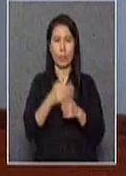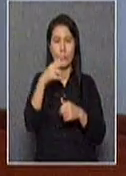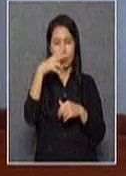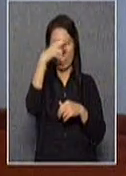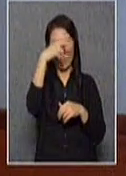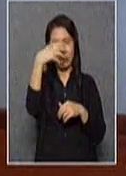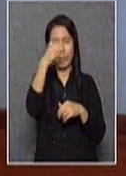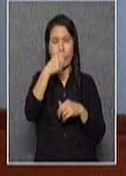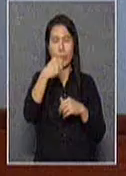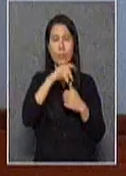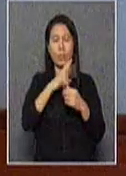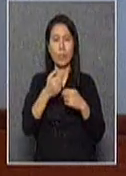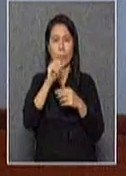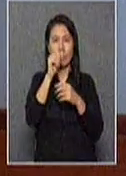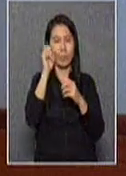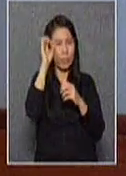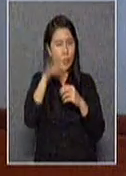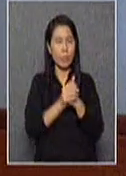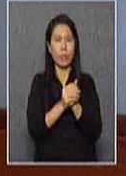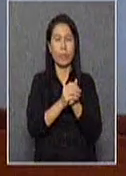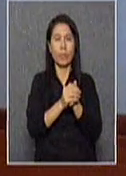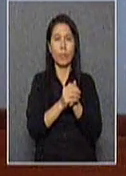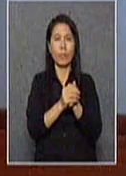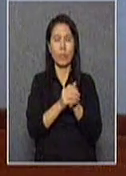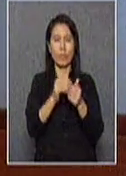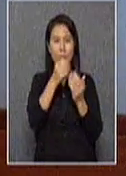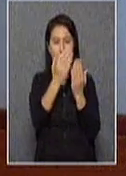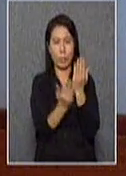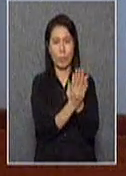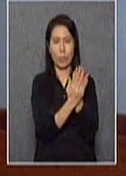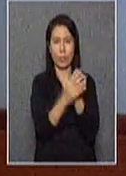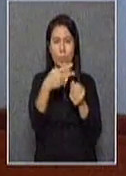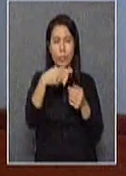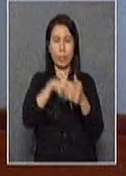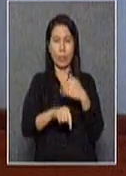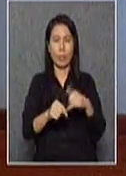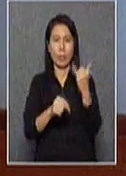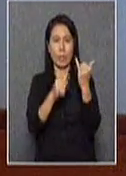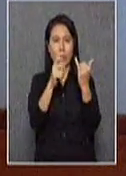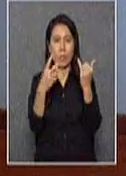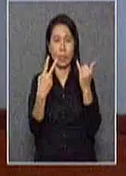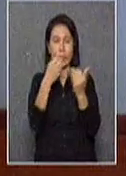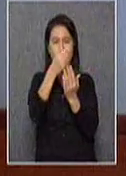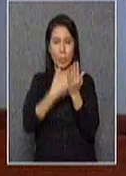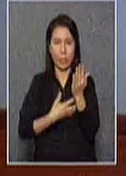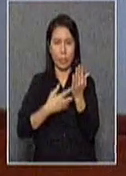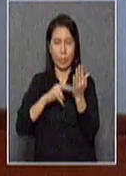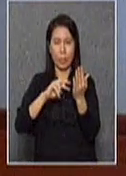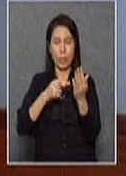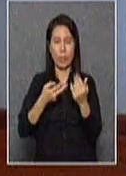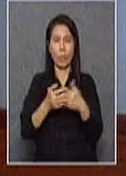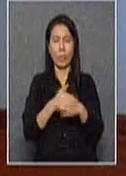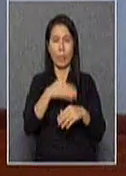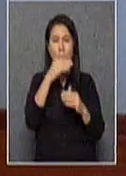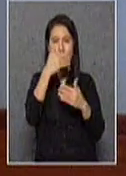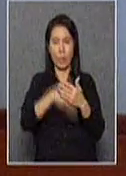議載列在講稿附錄二的第692項修正案，以決削減相當於運輸署